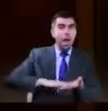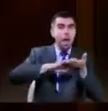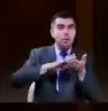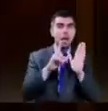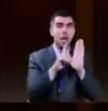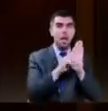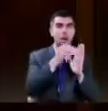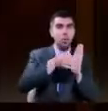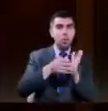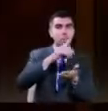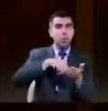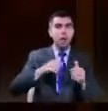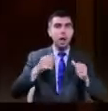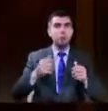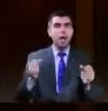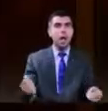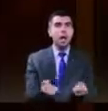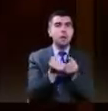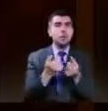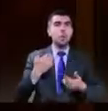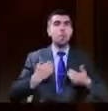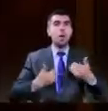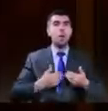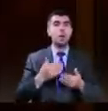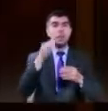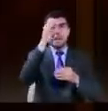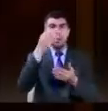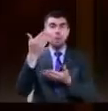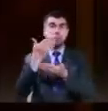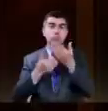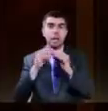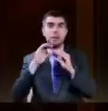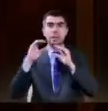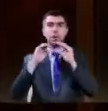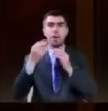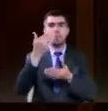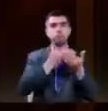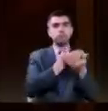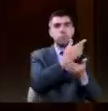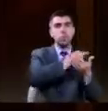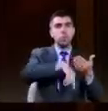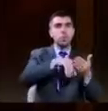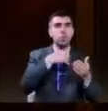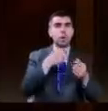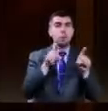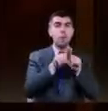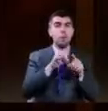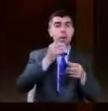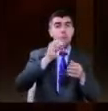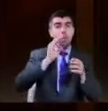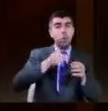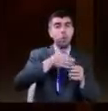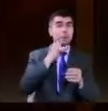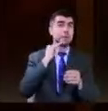بحقوق الأشخاص في وضعية إعاقة، وهي سياسة أعدت وفق مسار تشاوري وتنسيقي، وشكلت التوصيات والمقترحات المنبثقة